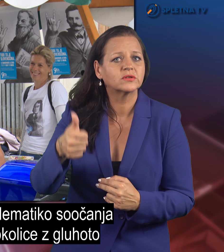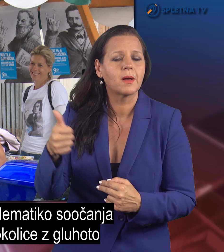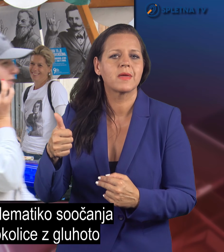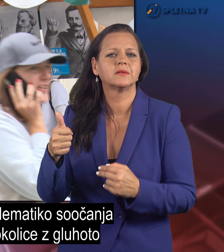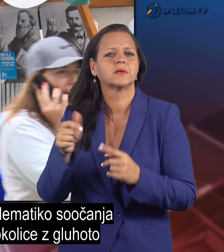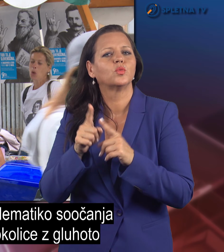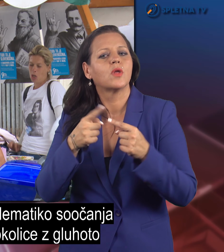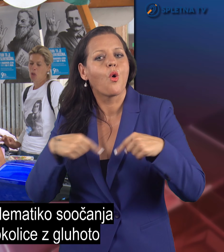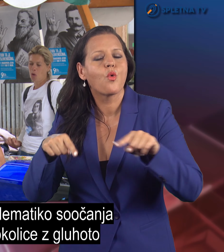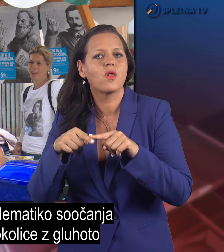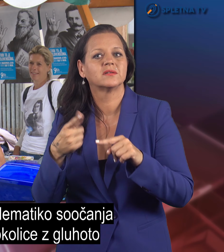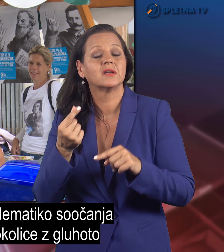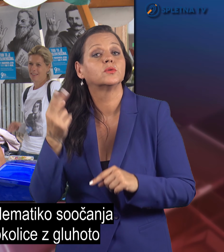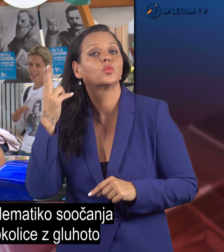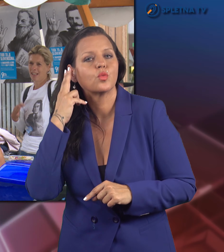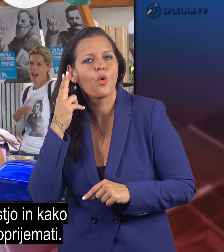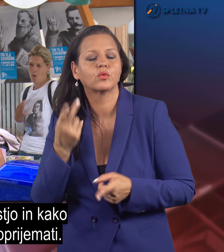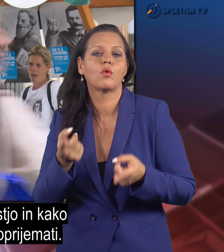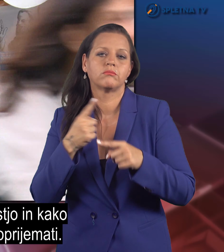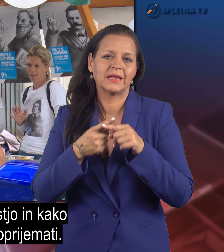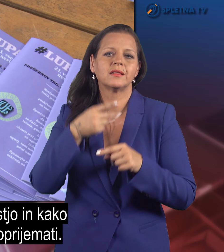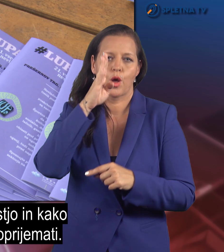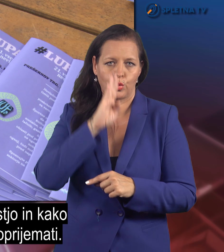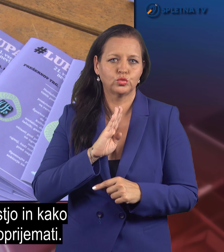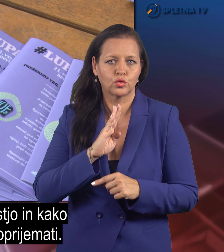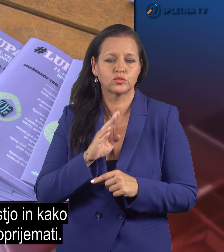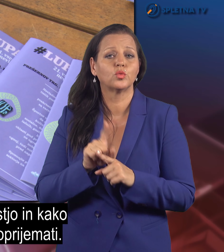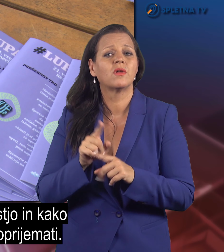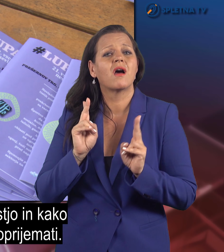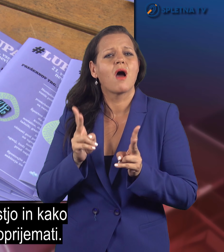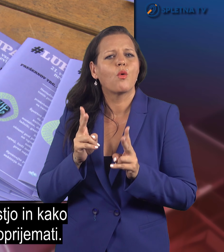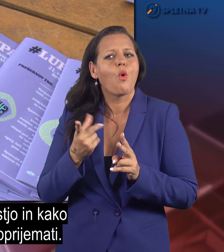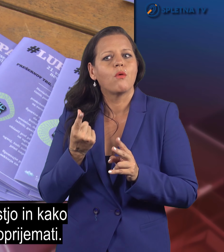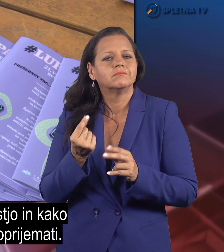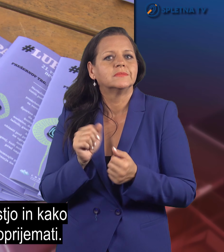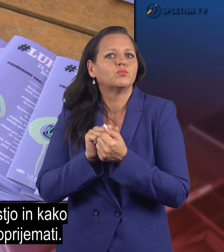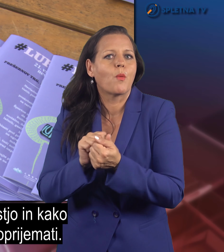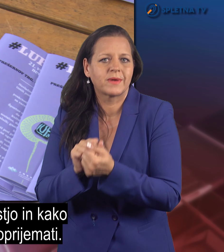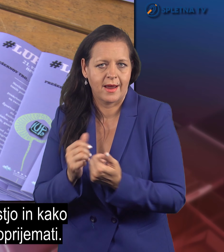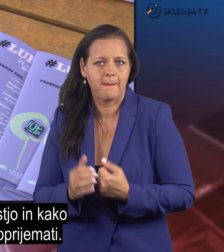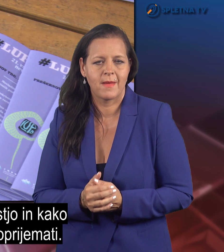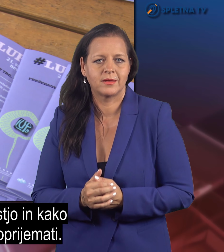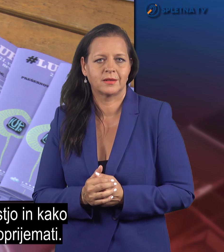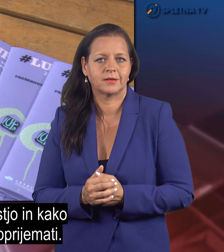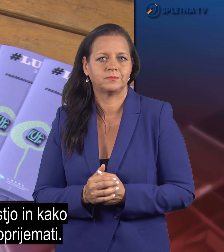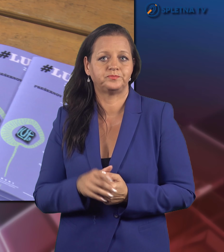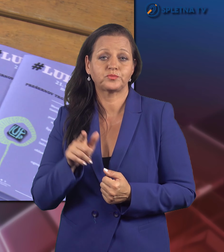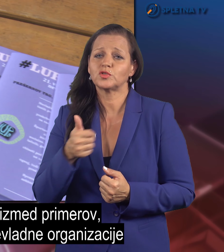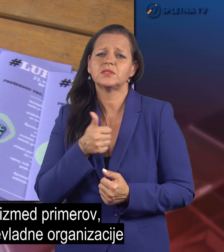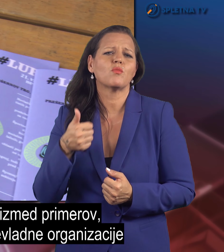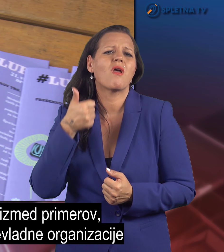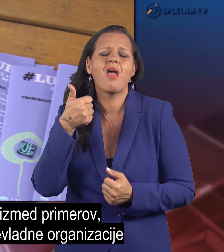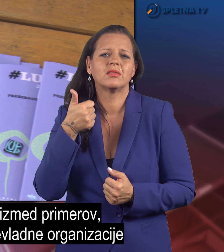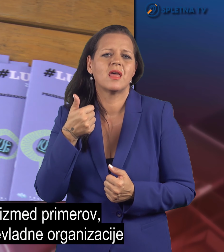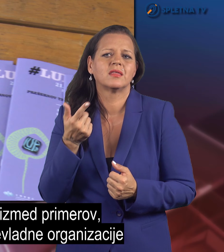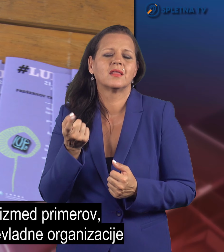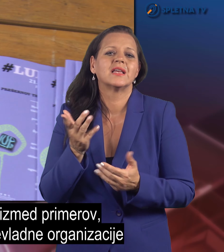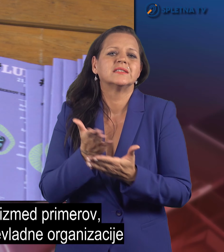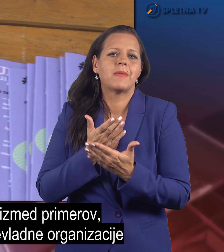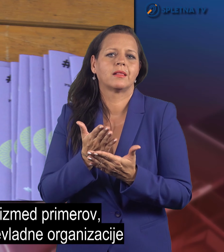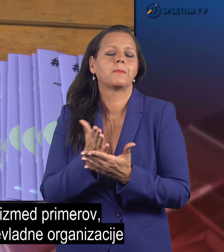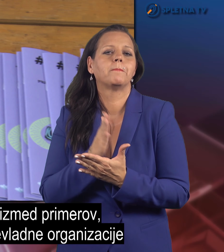problematiko soočanja posameznika in okolice z gluhoto in naglušnostjo in kako se z njo spoprijemati.